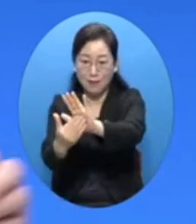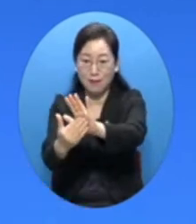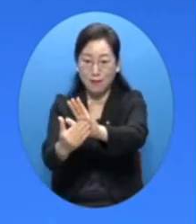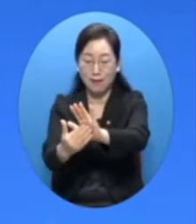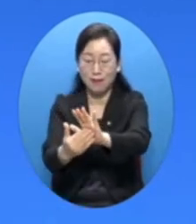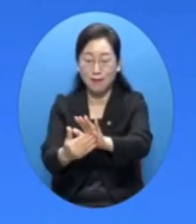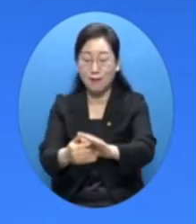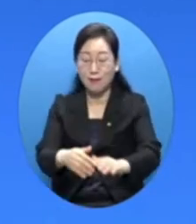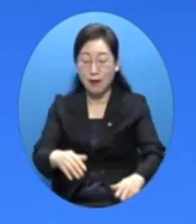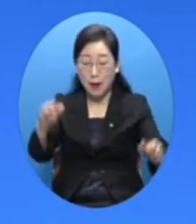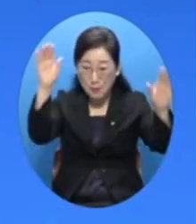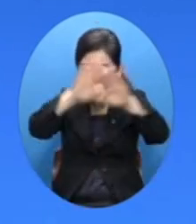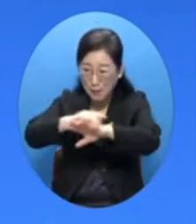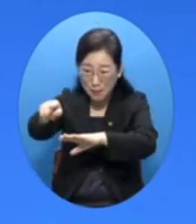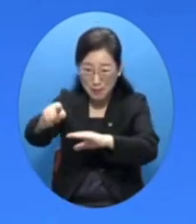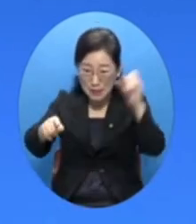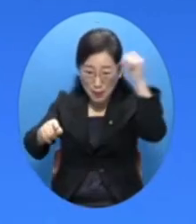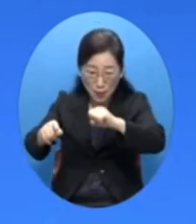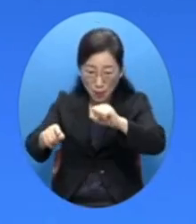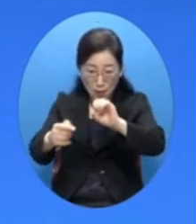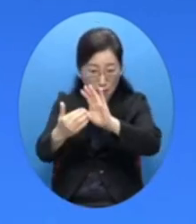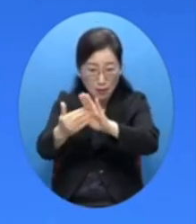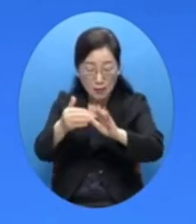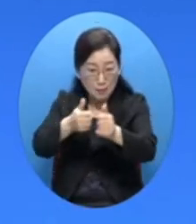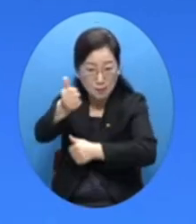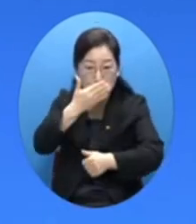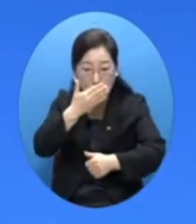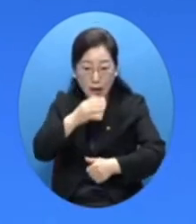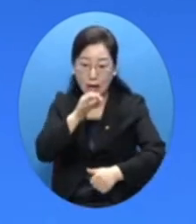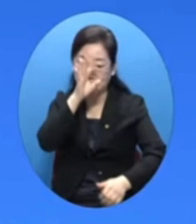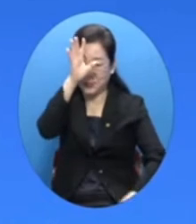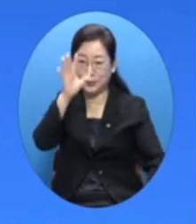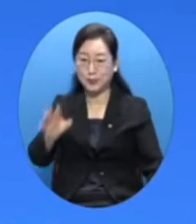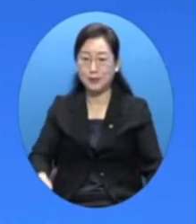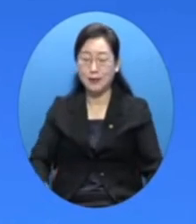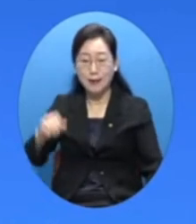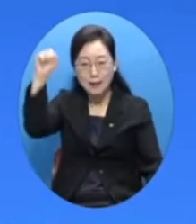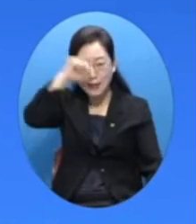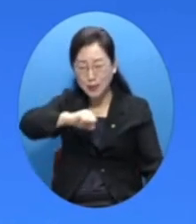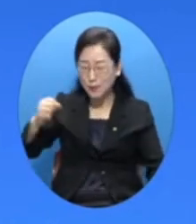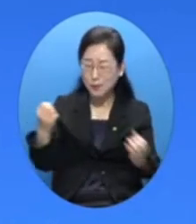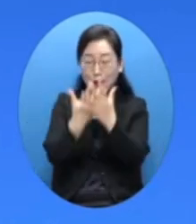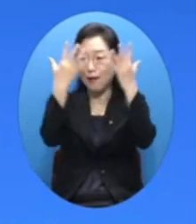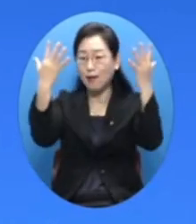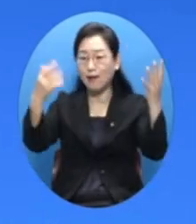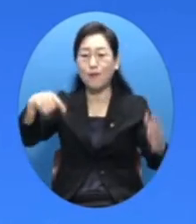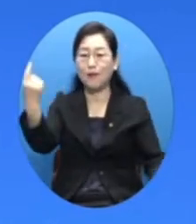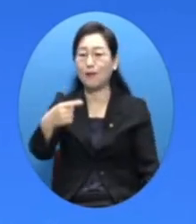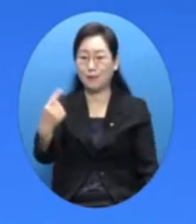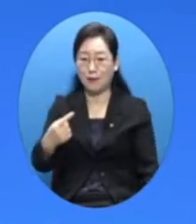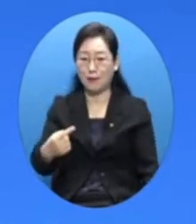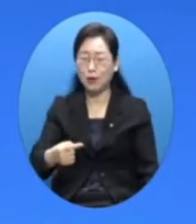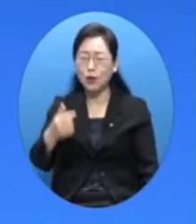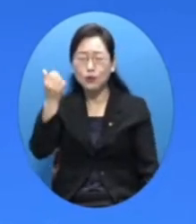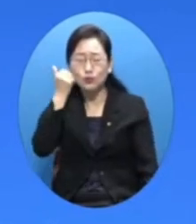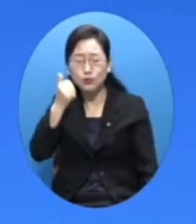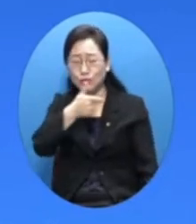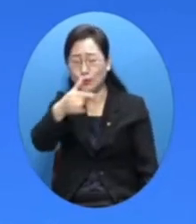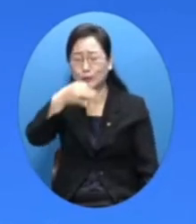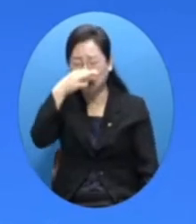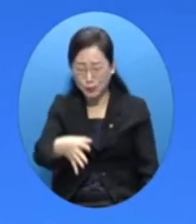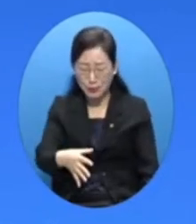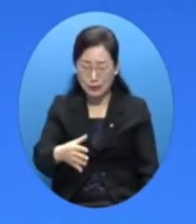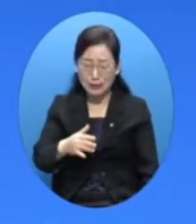절대로 새벽을 이길 수가 없습니다. 새벽은 밝아오는 것입니다. 어떤 사람은 너무나 힘들어서